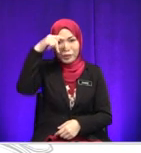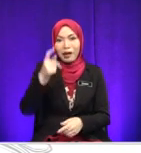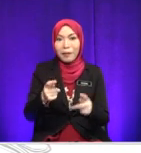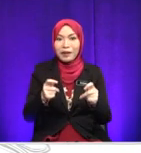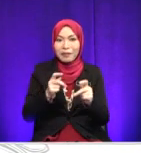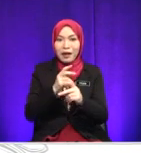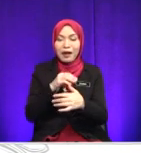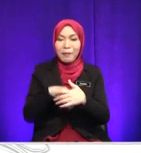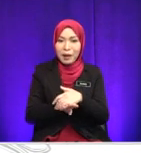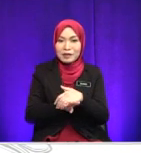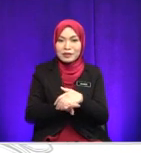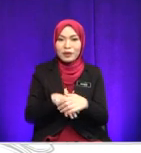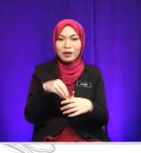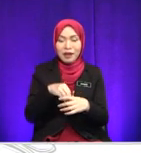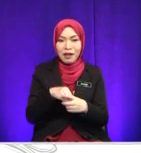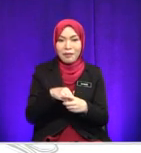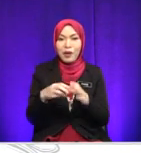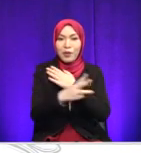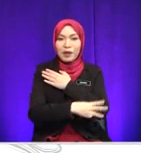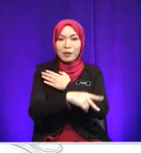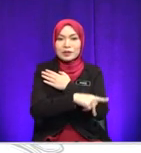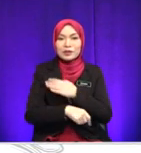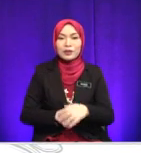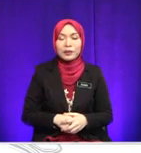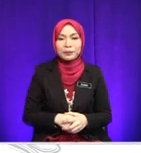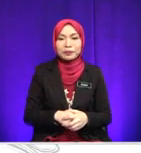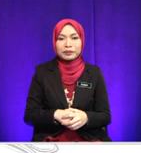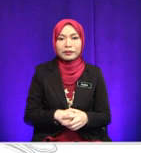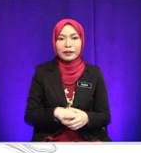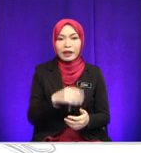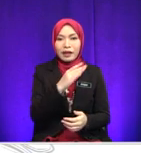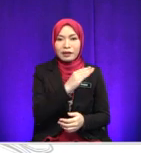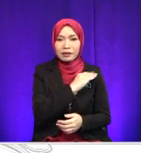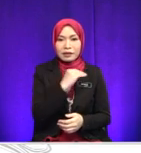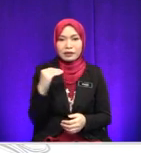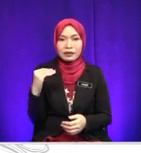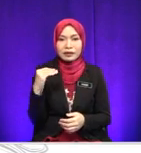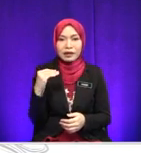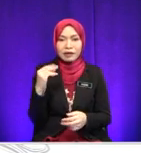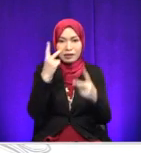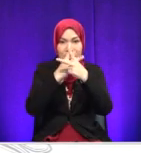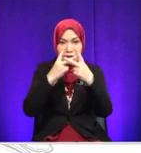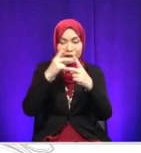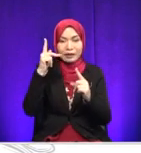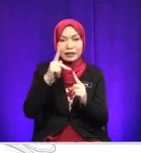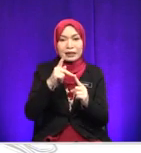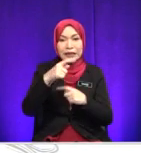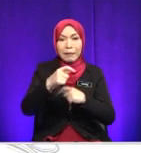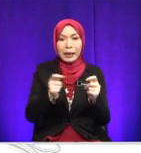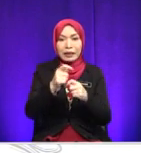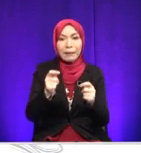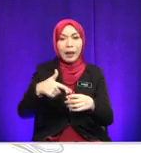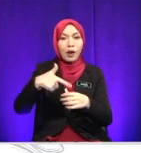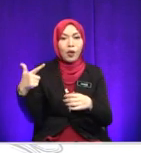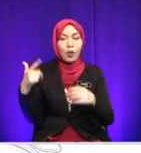ke dalam persekutuan dan imigrasi serta pengusiran dari persekutuan. Yang kedua, ziarah ke tempat-tempat di luar Malaysia. Yang